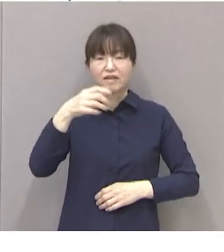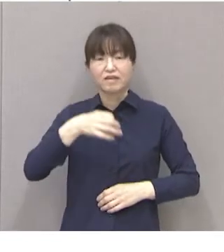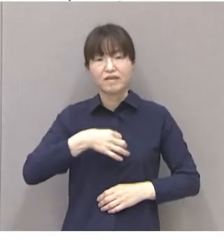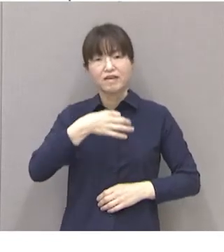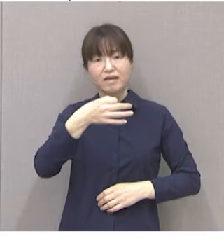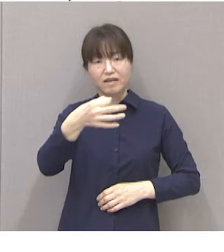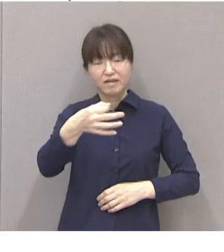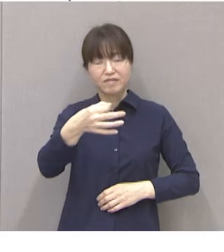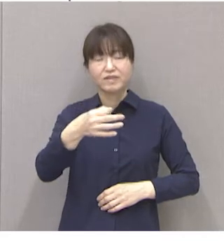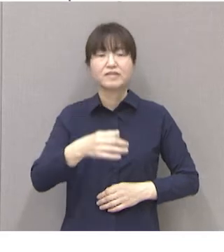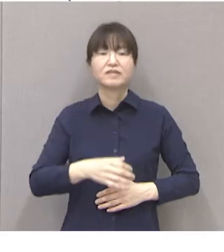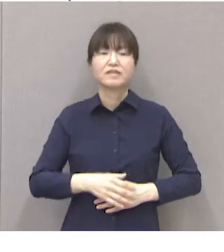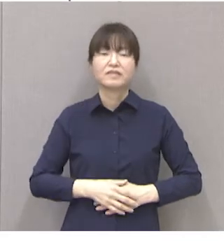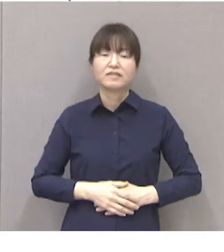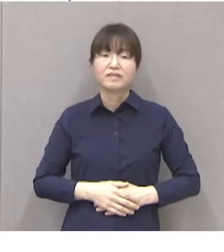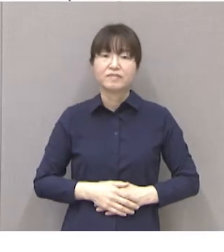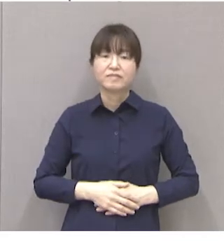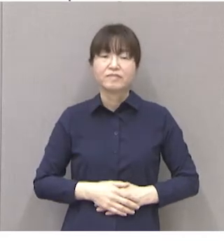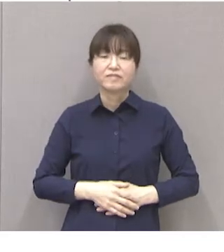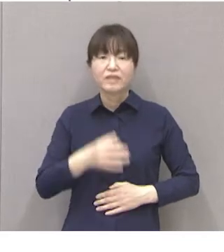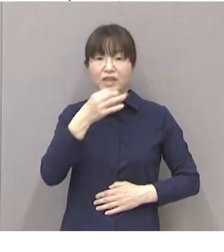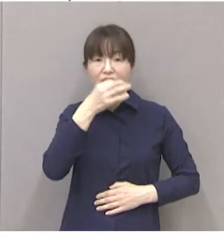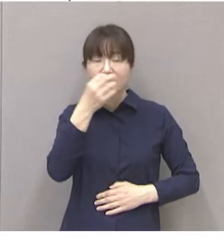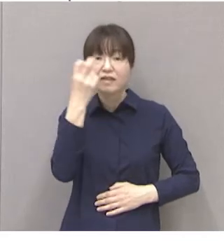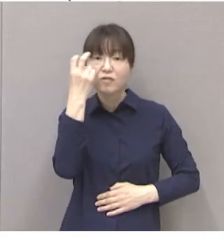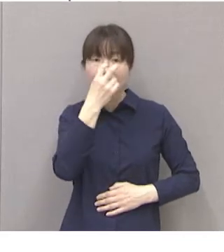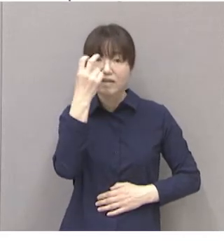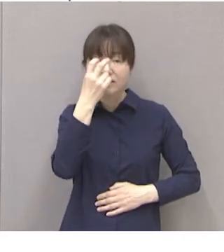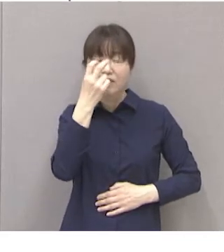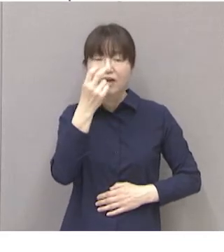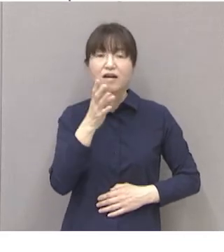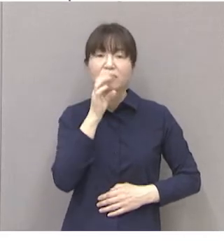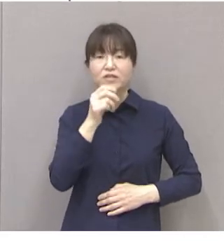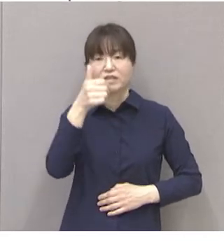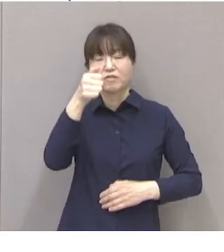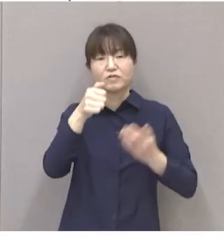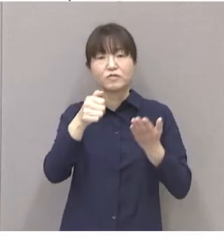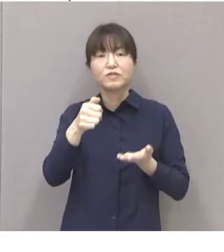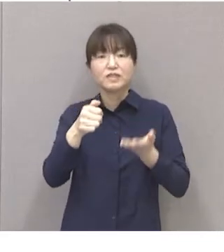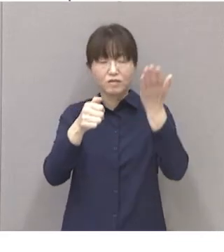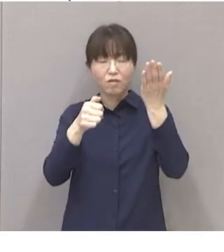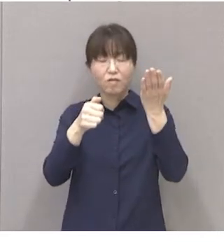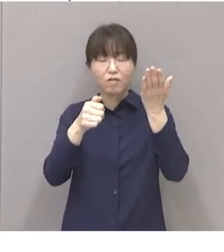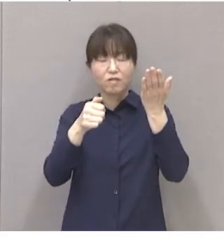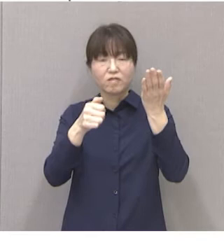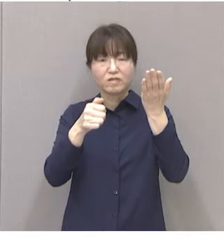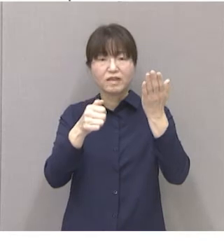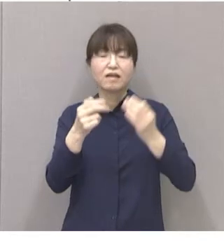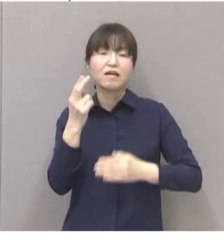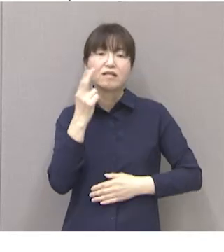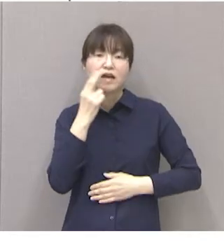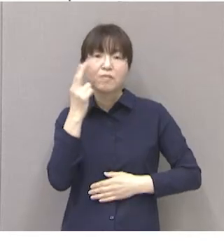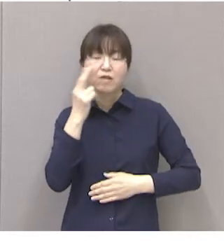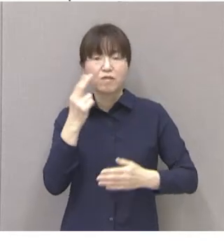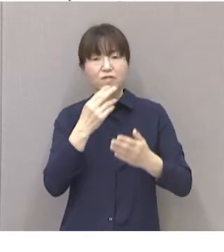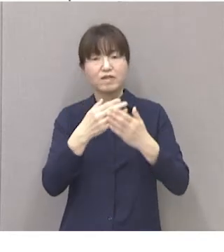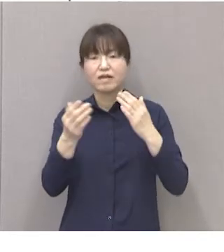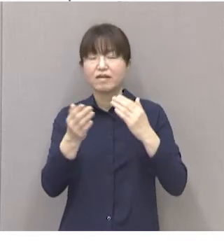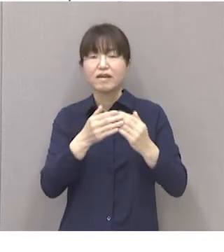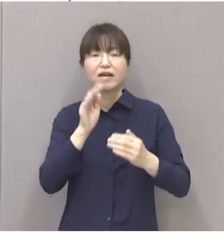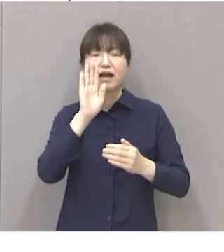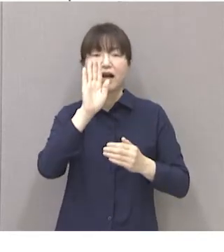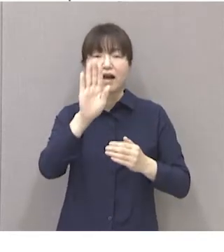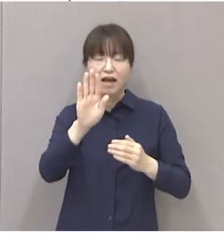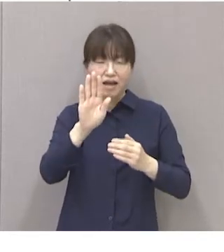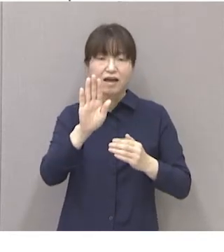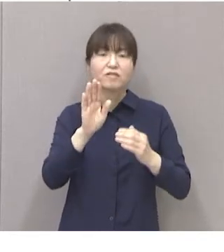金がかかります痰の検査は50歳以上の方で今タバコを吸っている方過去に吸っ